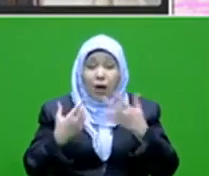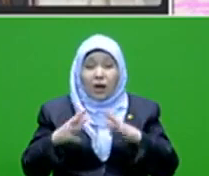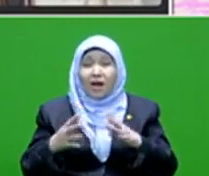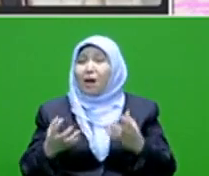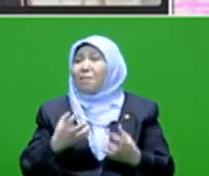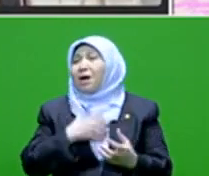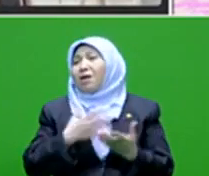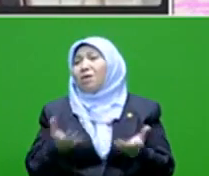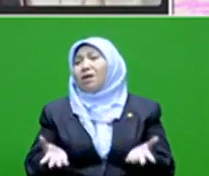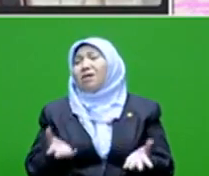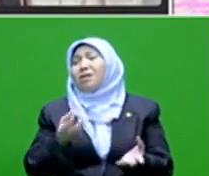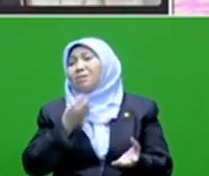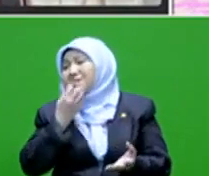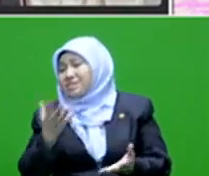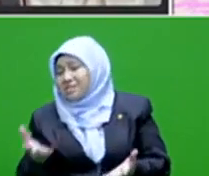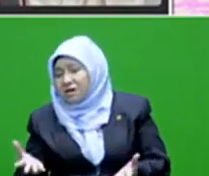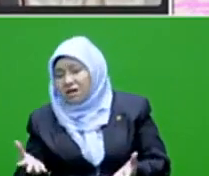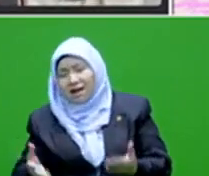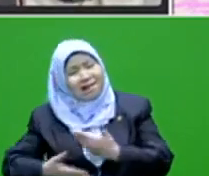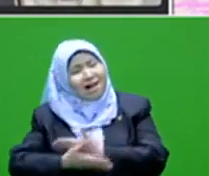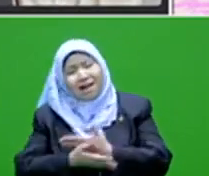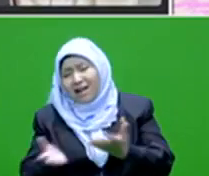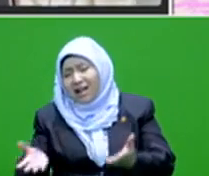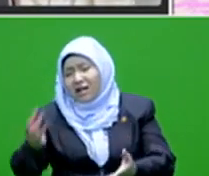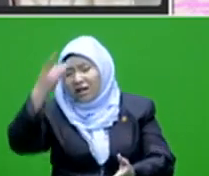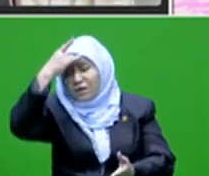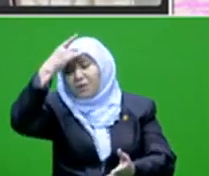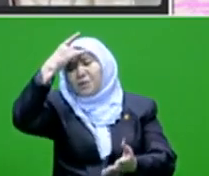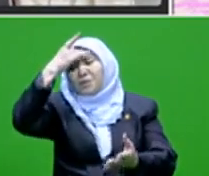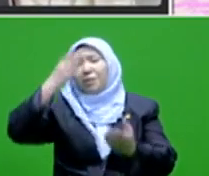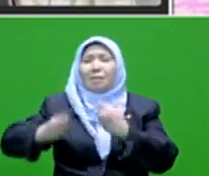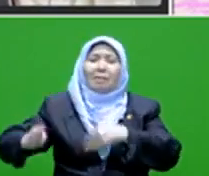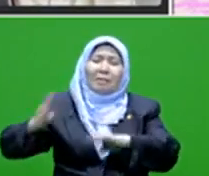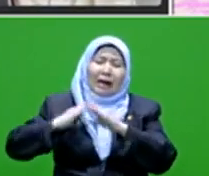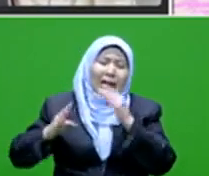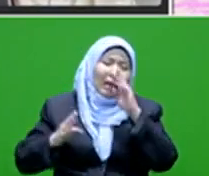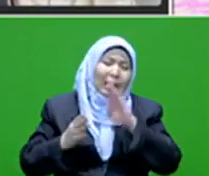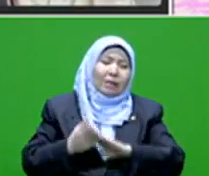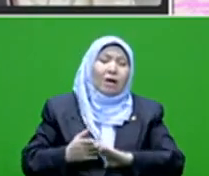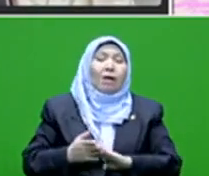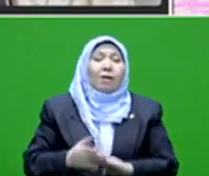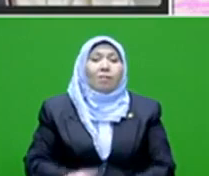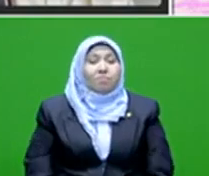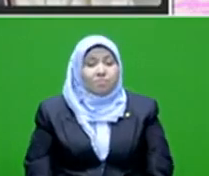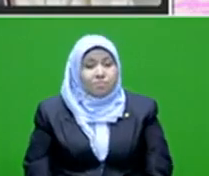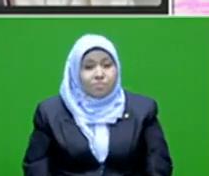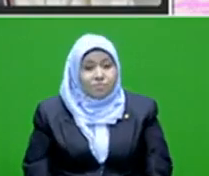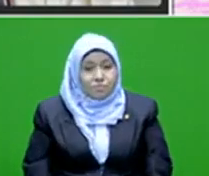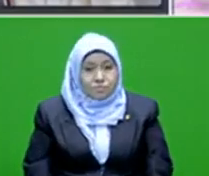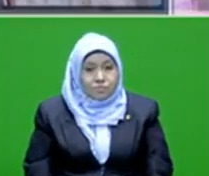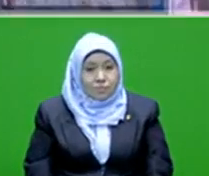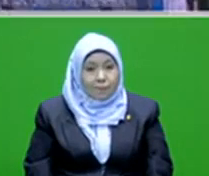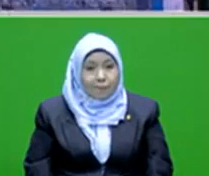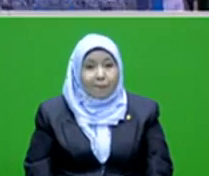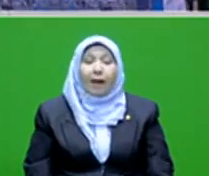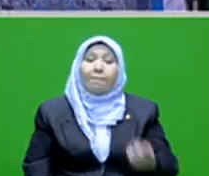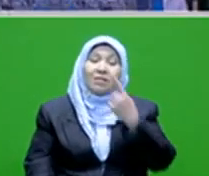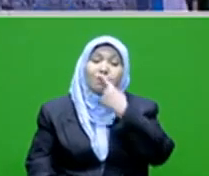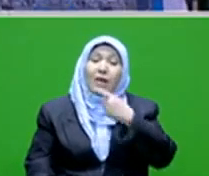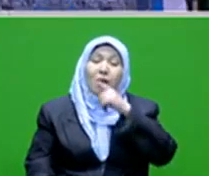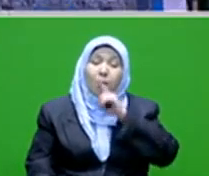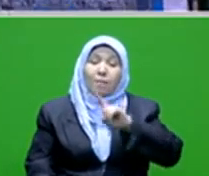kat anak-anak. Anak-anak semua buat perangai. Akhirnya tengok ayat ini kita baca. A'udzu minasyaitan.